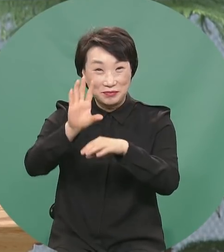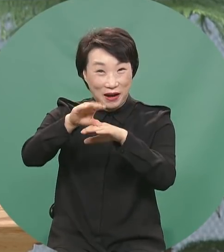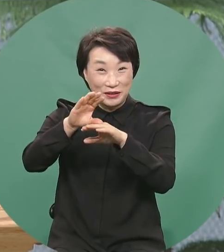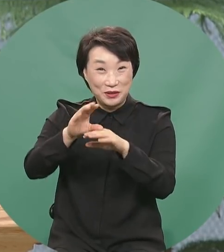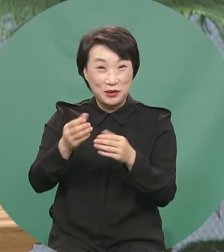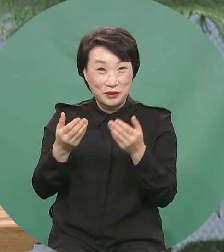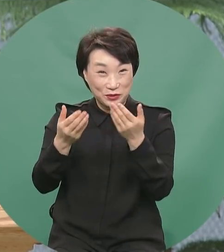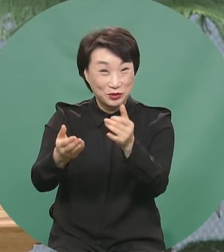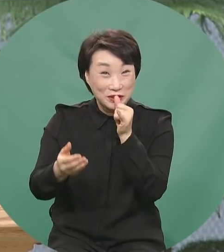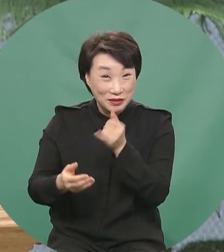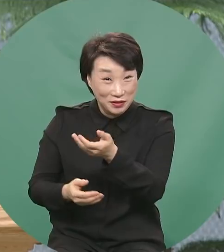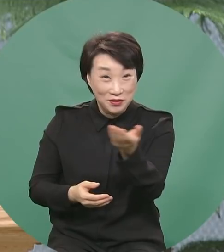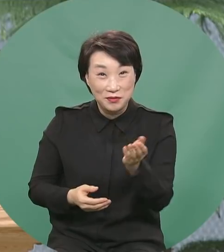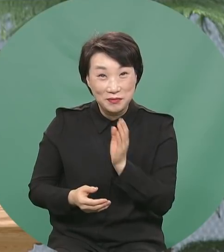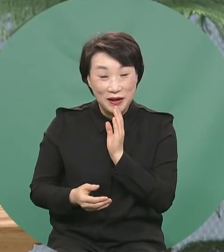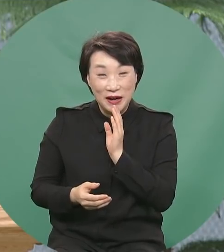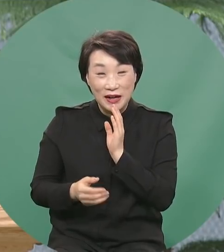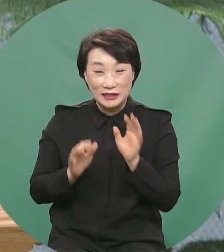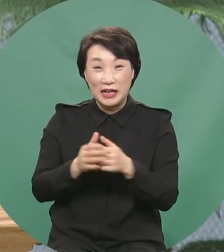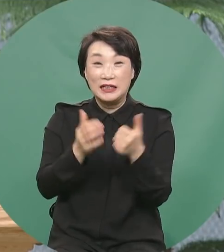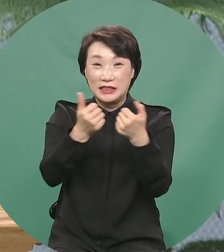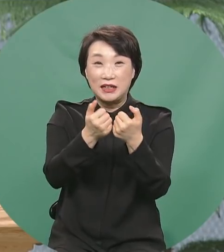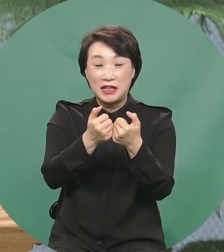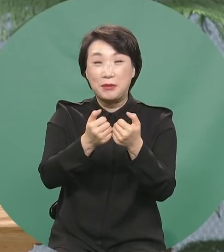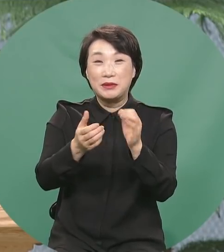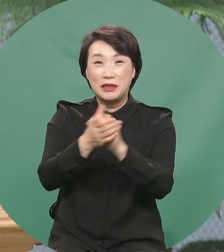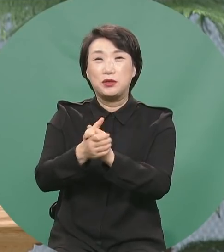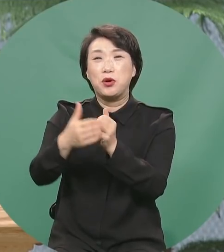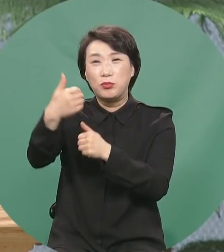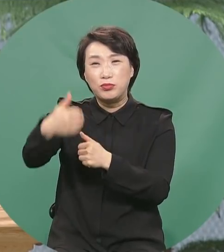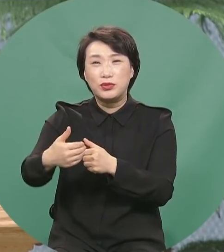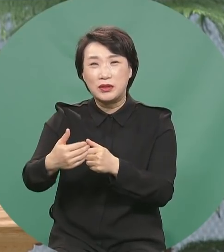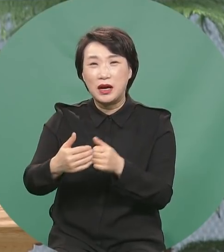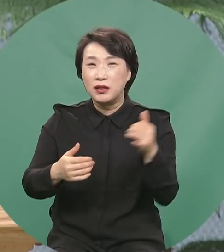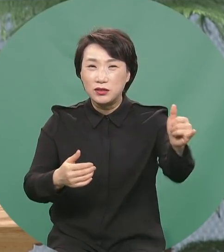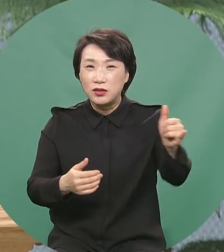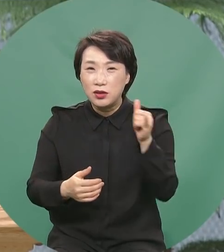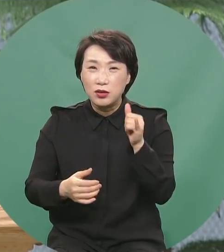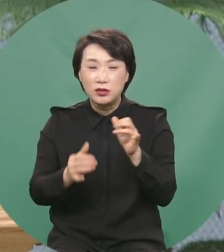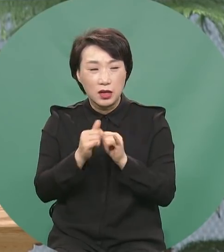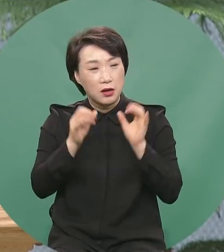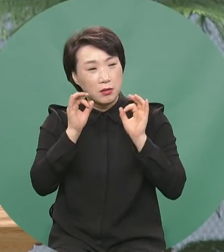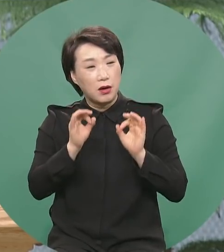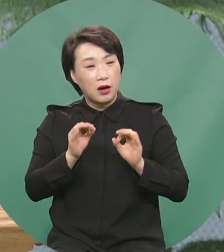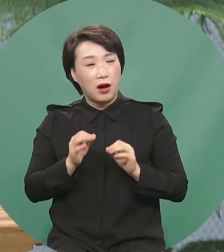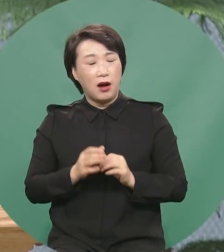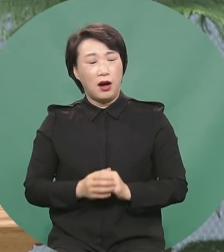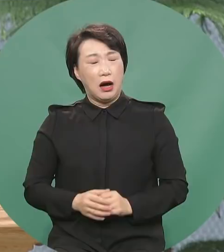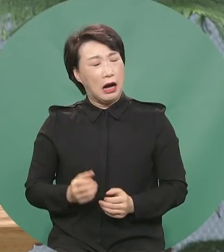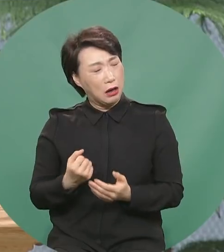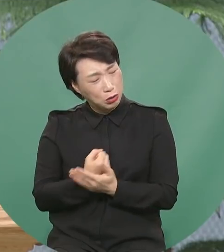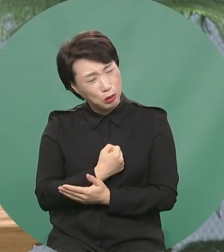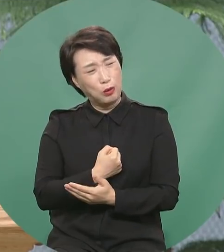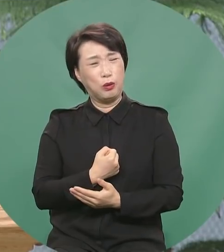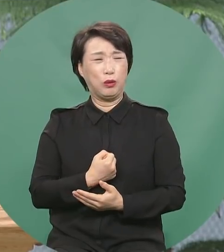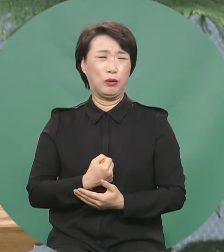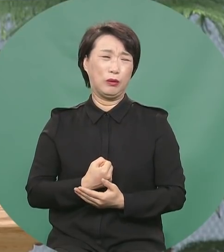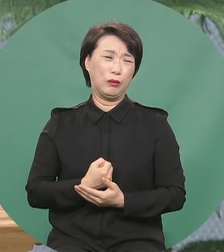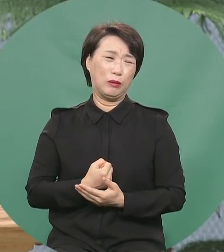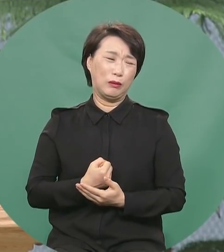상담과 기도 요청을 가지고 오시는 분들을 바라보면, 야,